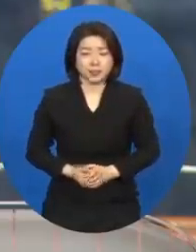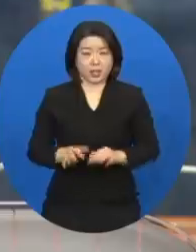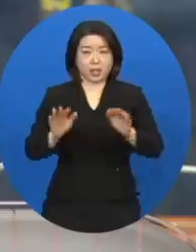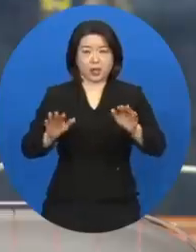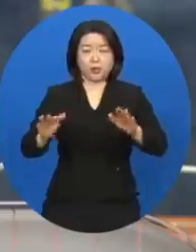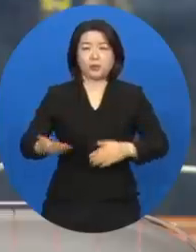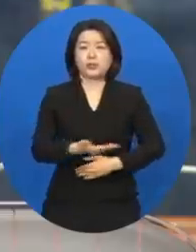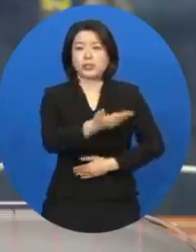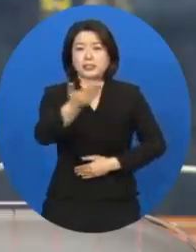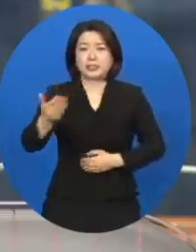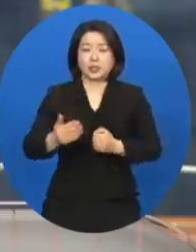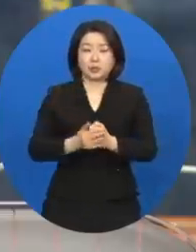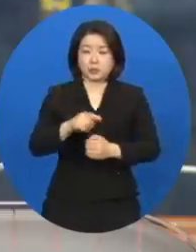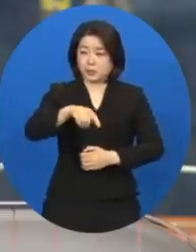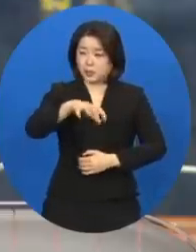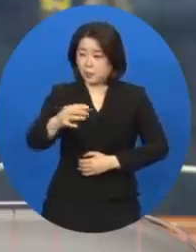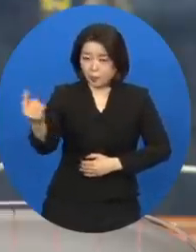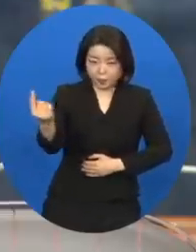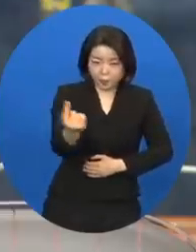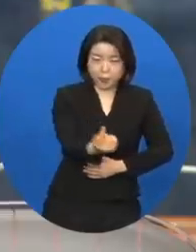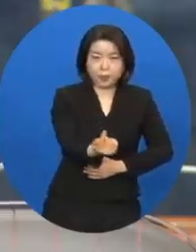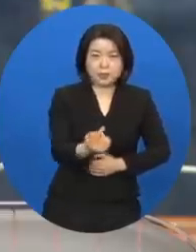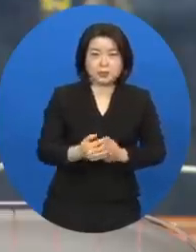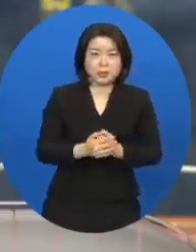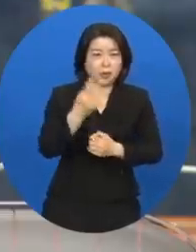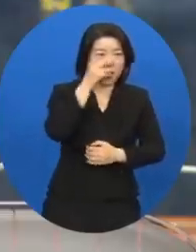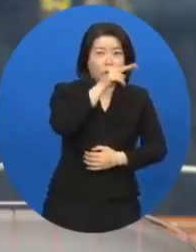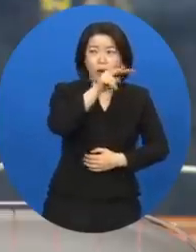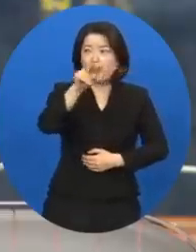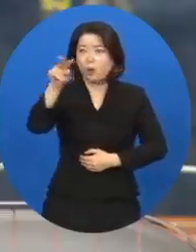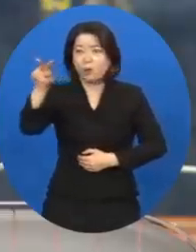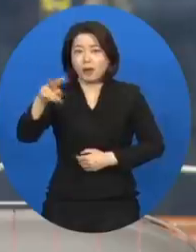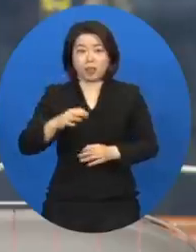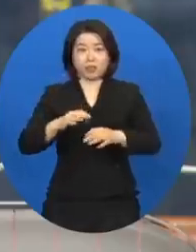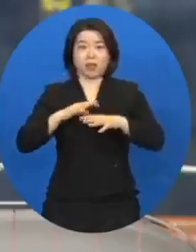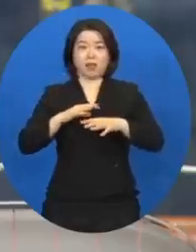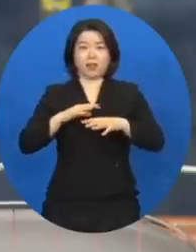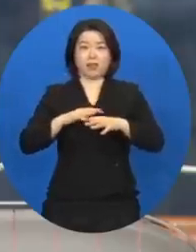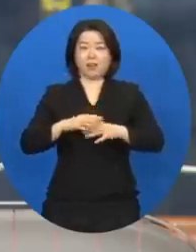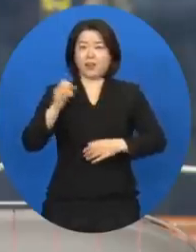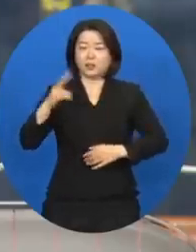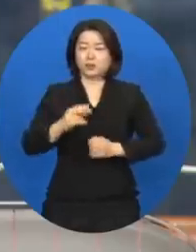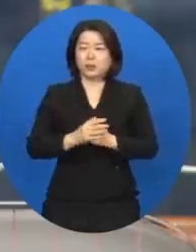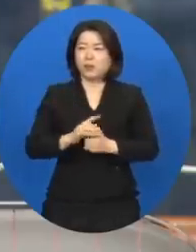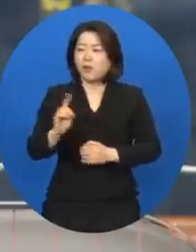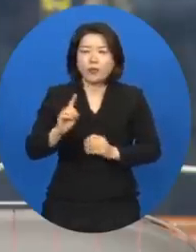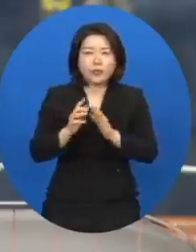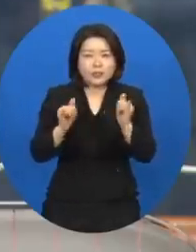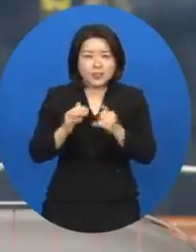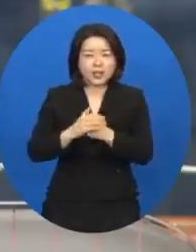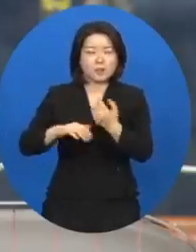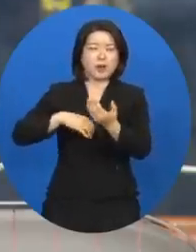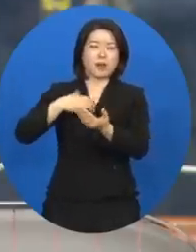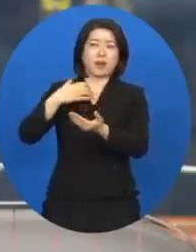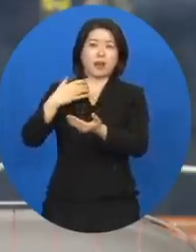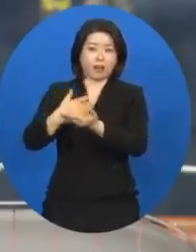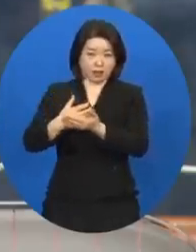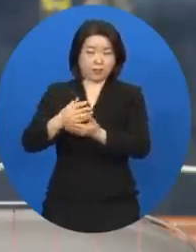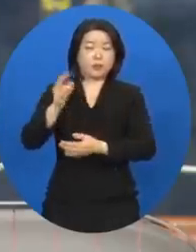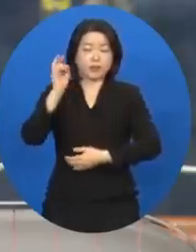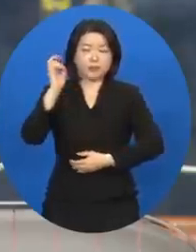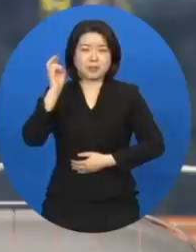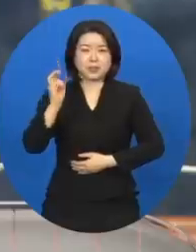오늘 여러분들이 교회 예배당에 들어오셔서 많이 놀라기도 하고 또 어떤 분들은 굉장히 감동을 받기도 하셨을